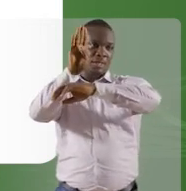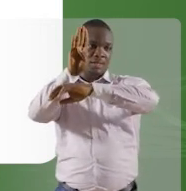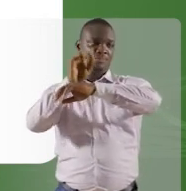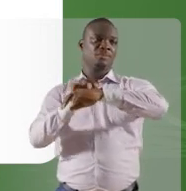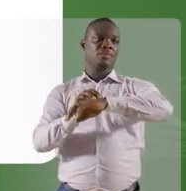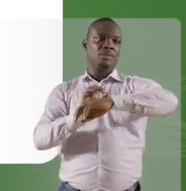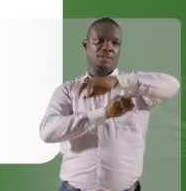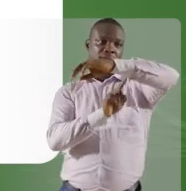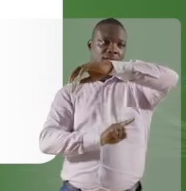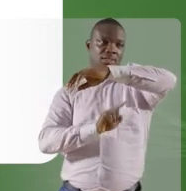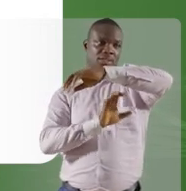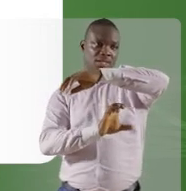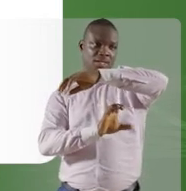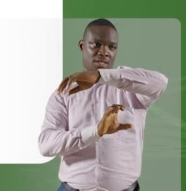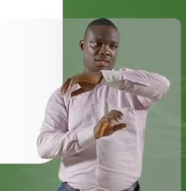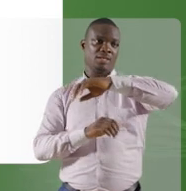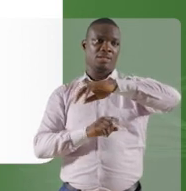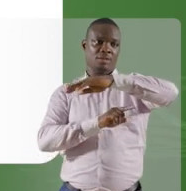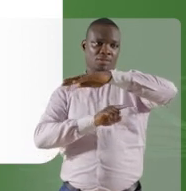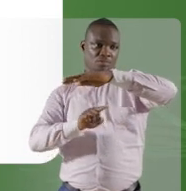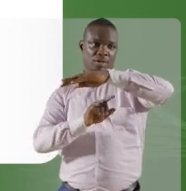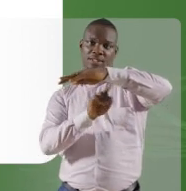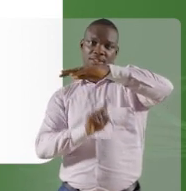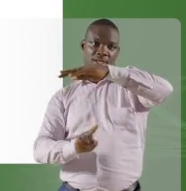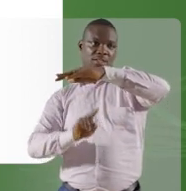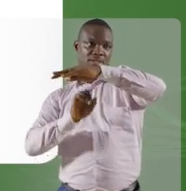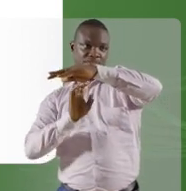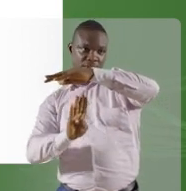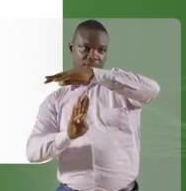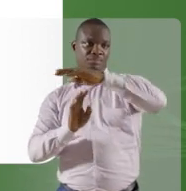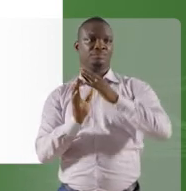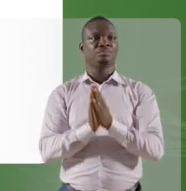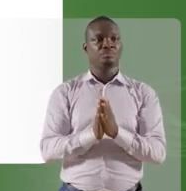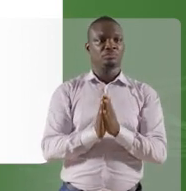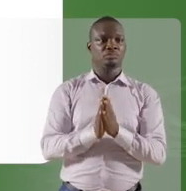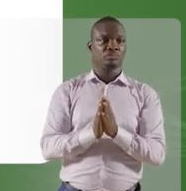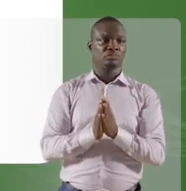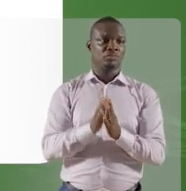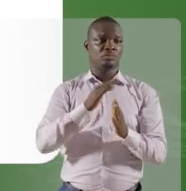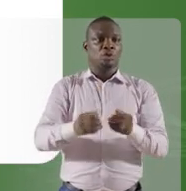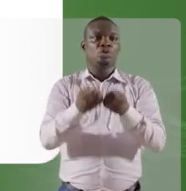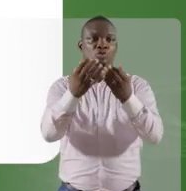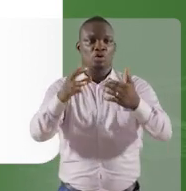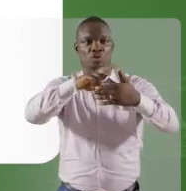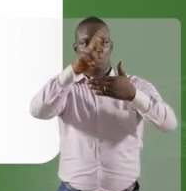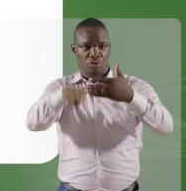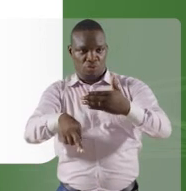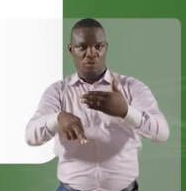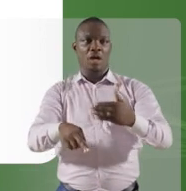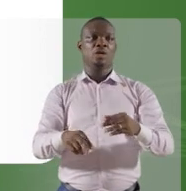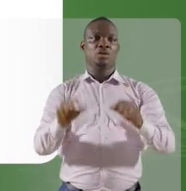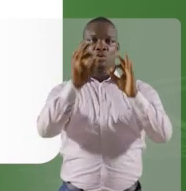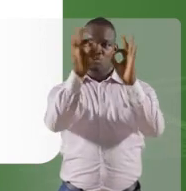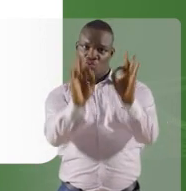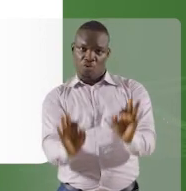ZB sur ZC moins ZB, puis donne le résultat